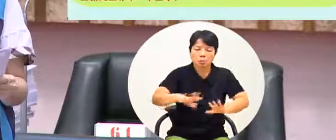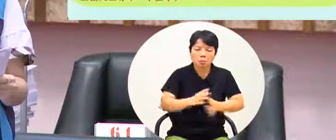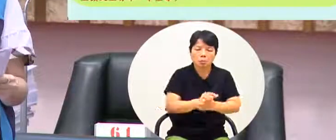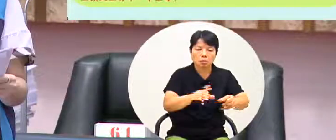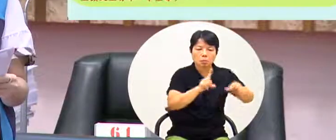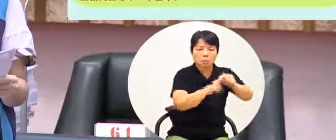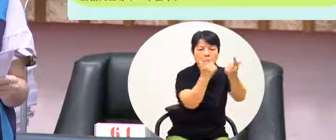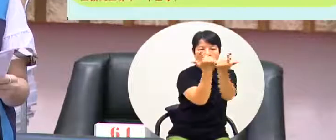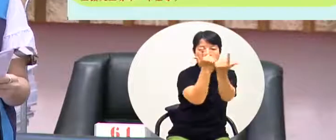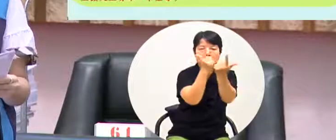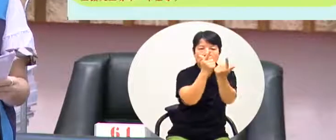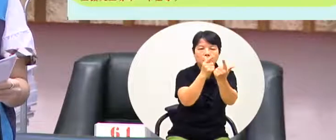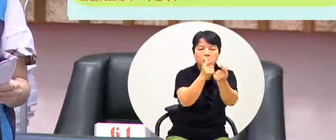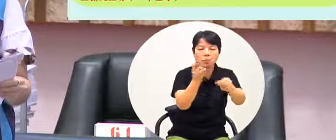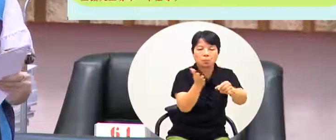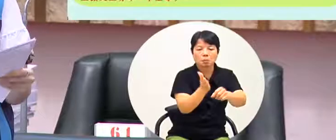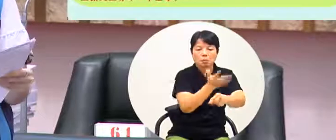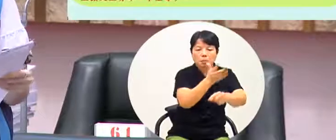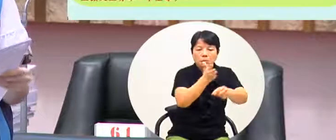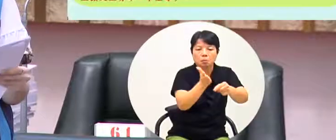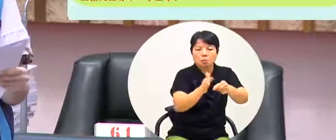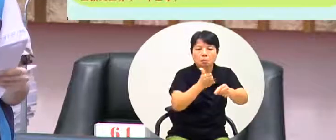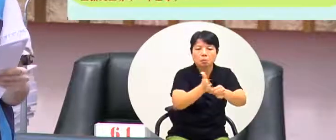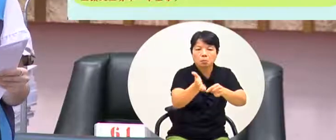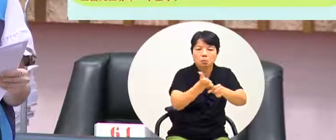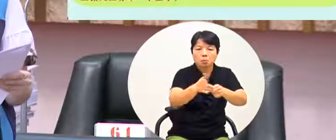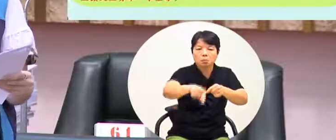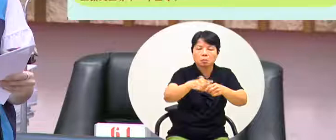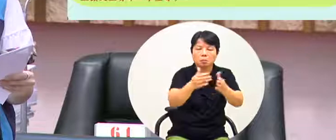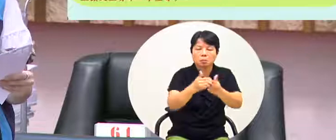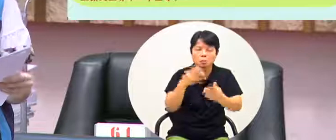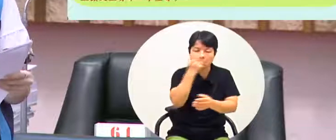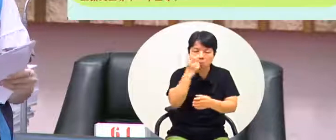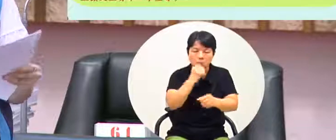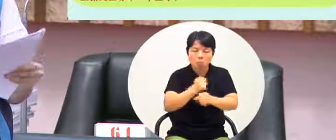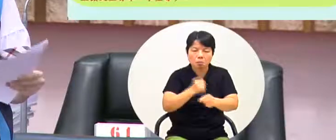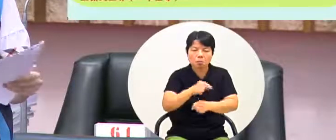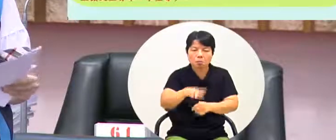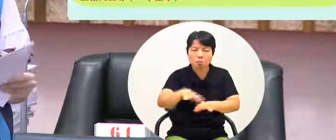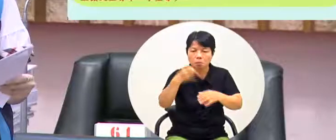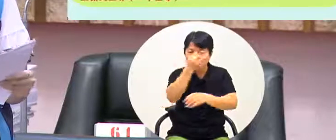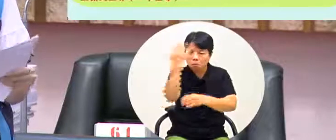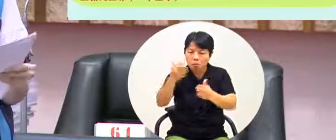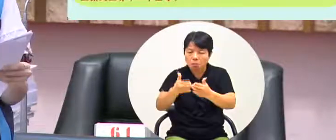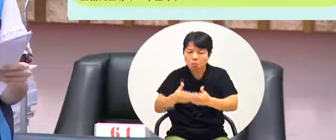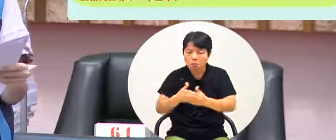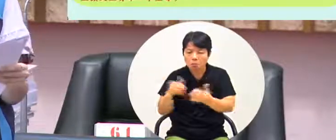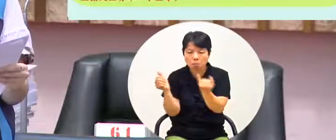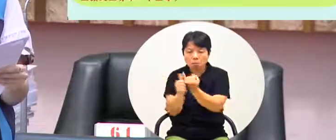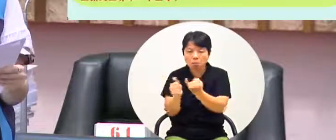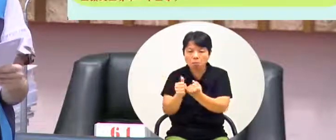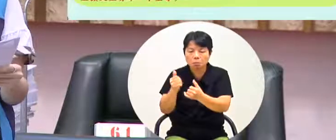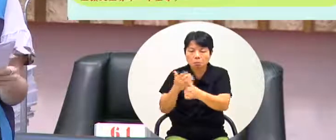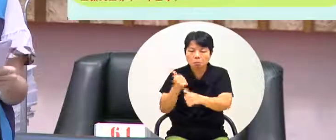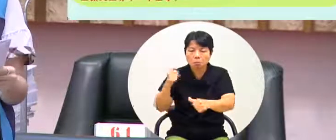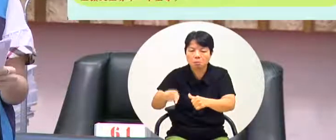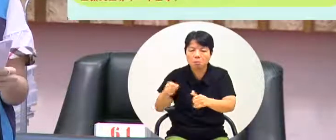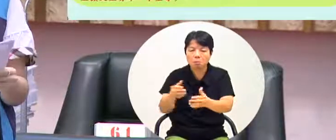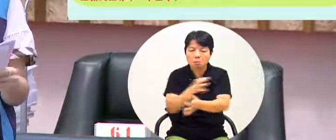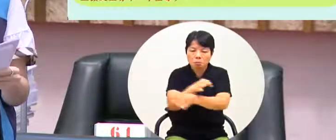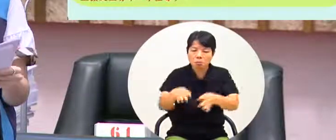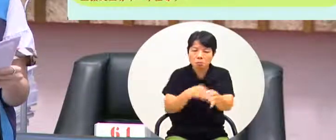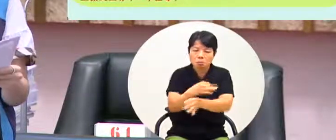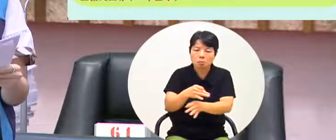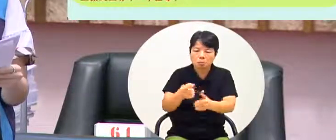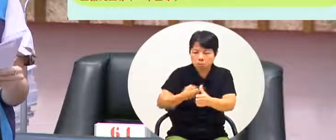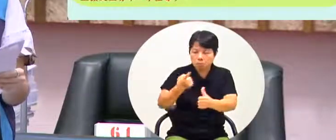但是其实很多年轻人想要成家生小孩，经济能力还是作为他第一优先的考量嘛。所以说，以